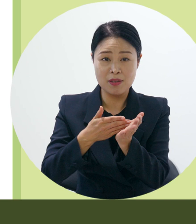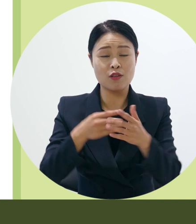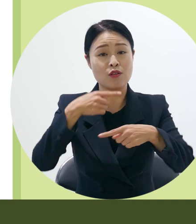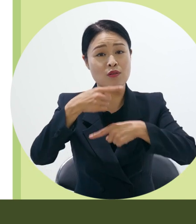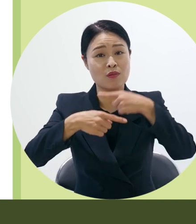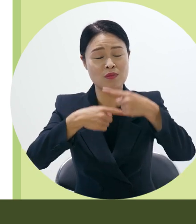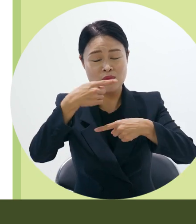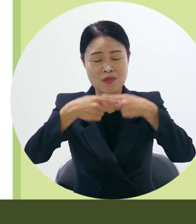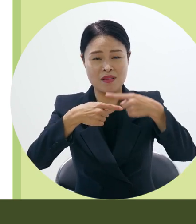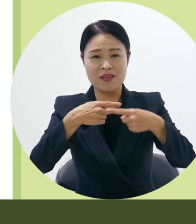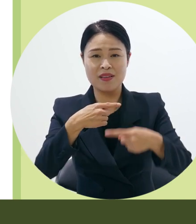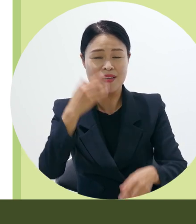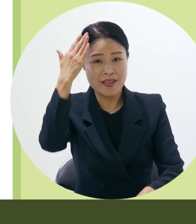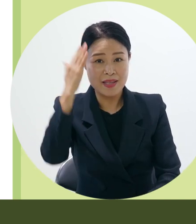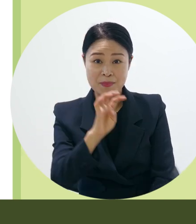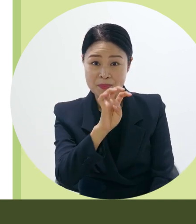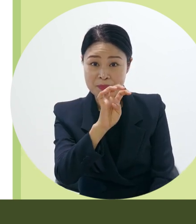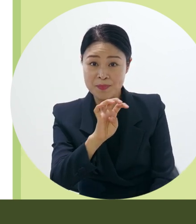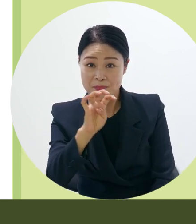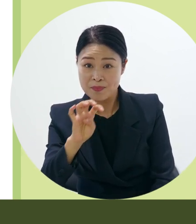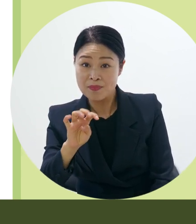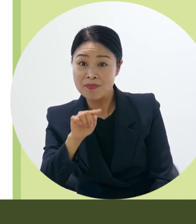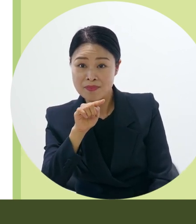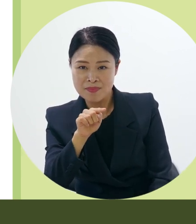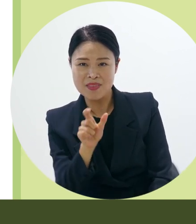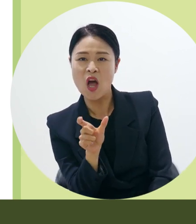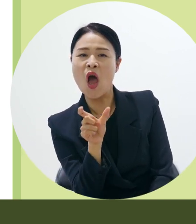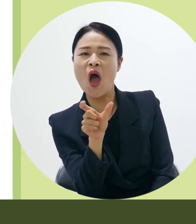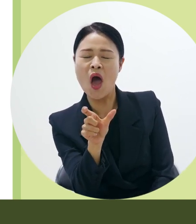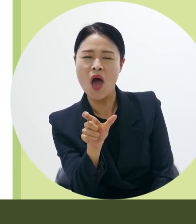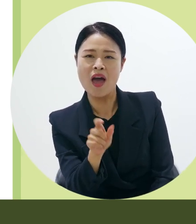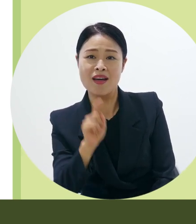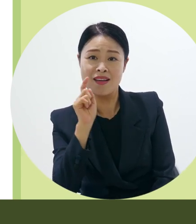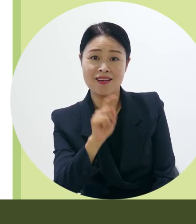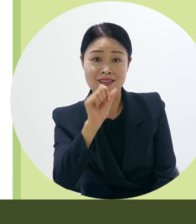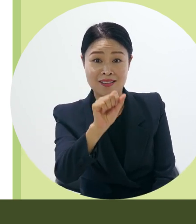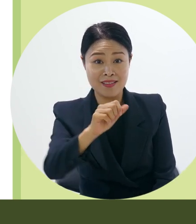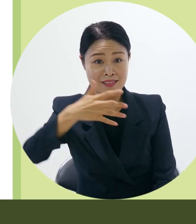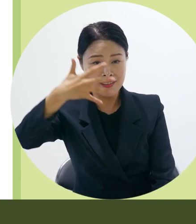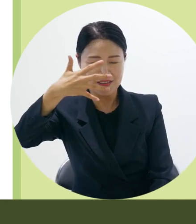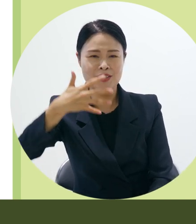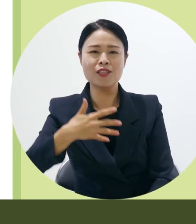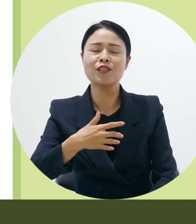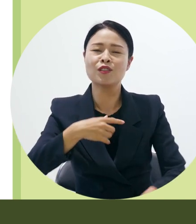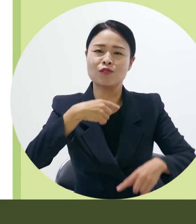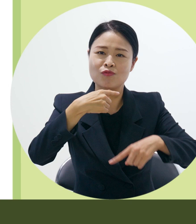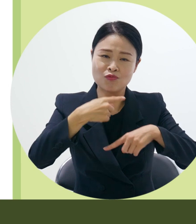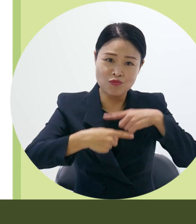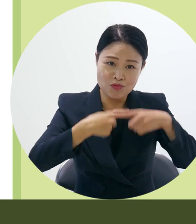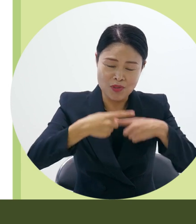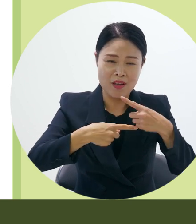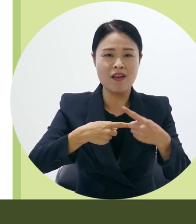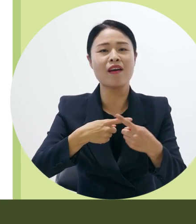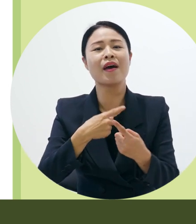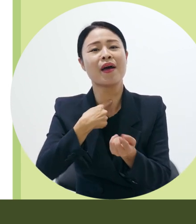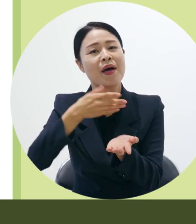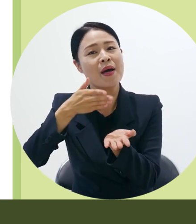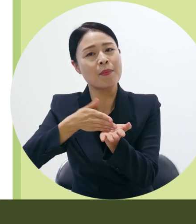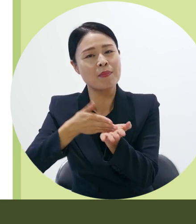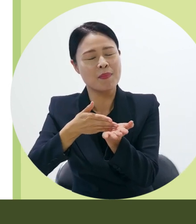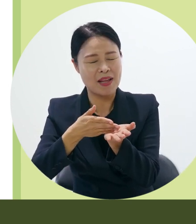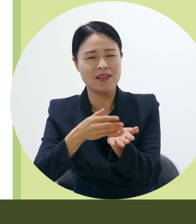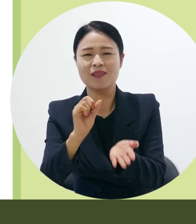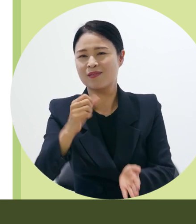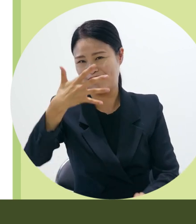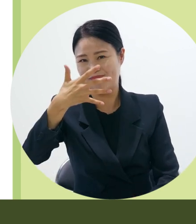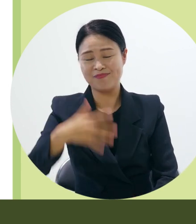음성, 수어 영상 변환용 코드, 인쇄물의 정보를 음성, 수어 영상으로 변환시켜주는